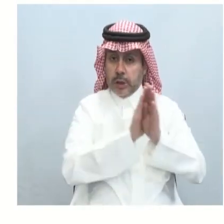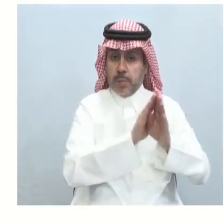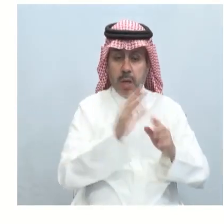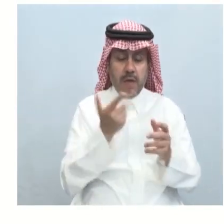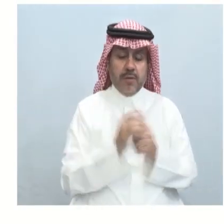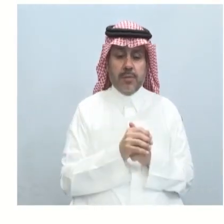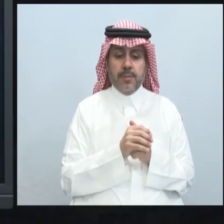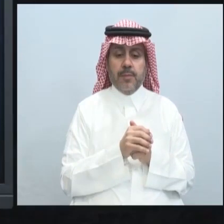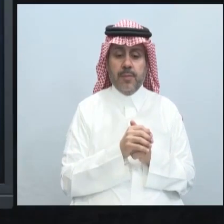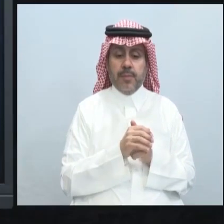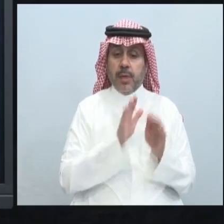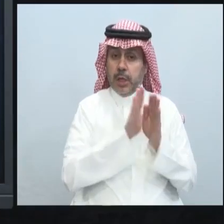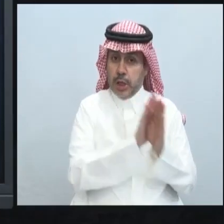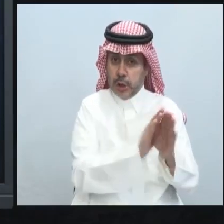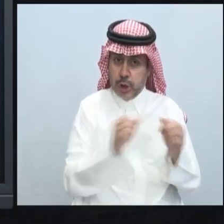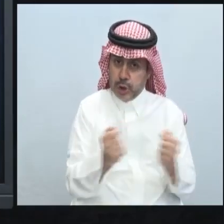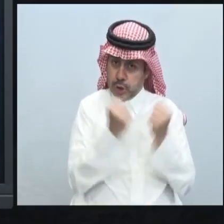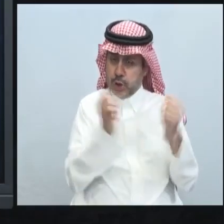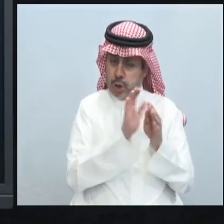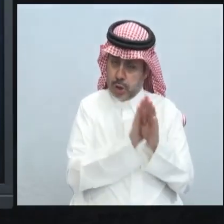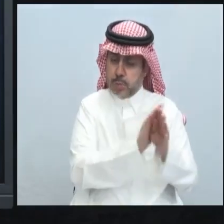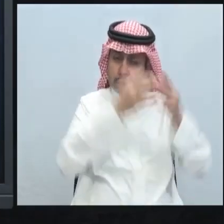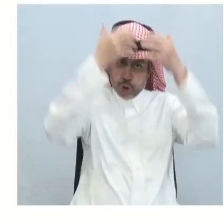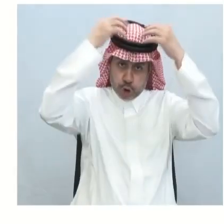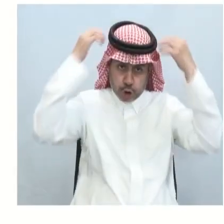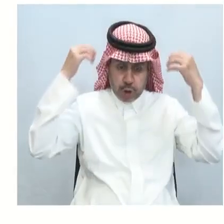كان النبي صلى الله عليه وسلم يعتني احسنتم